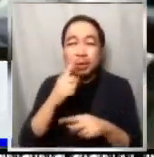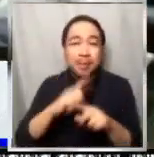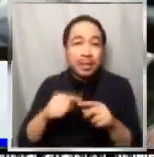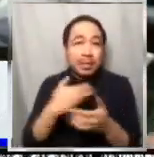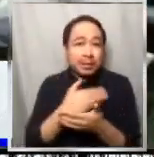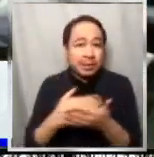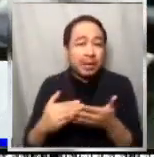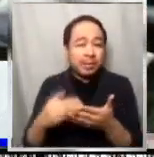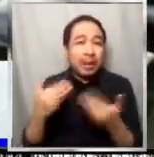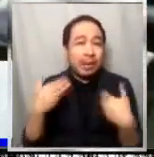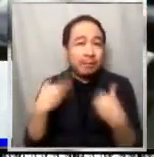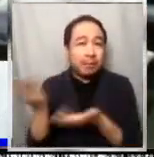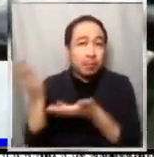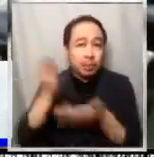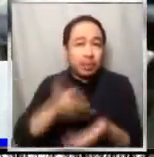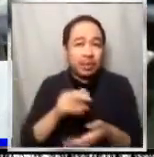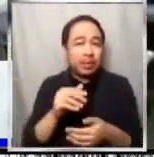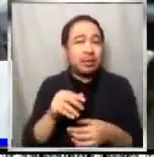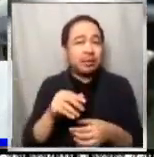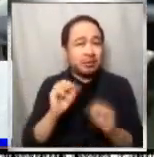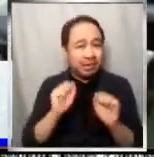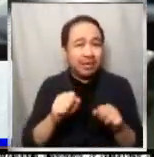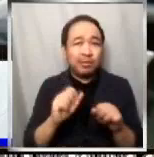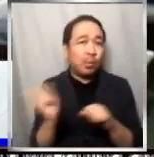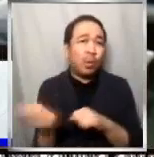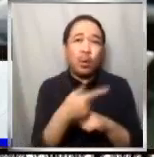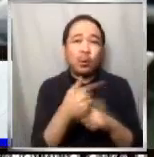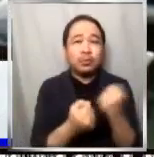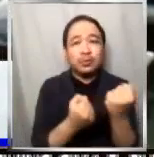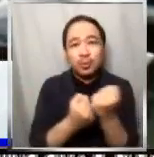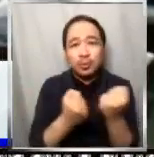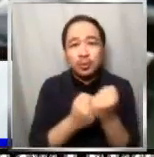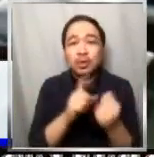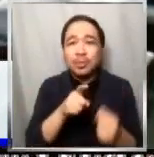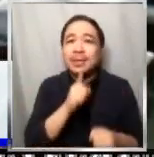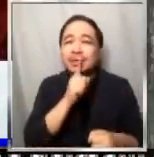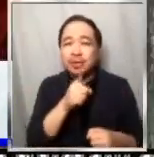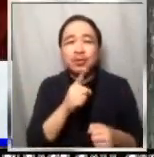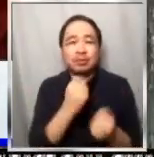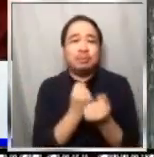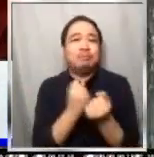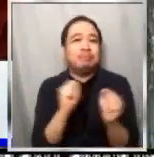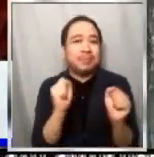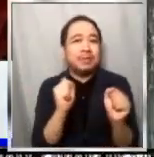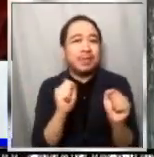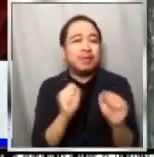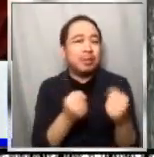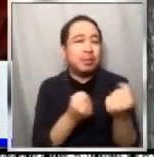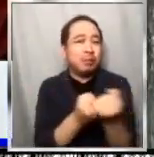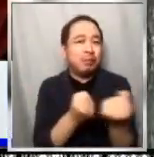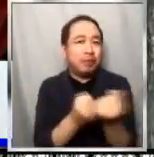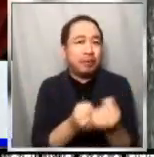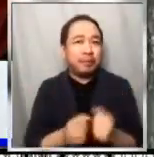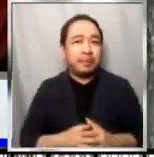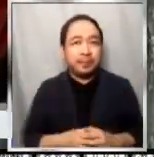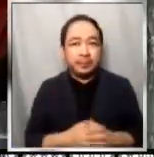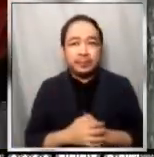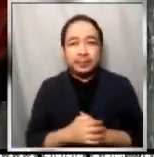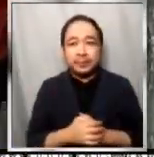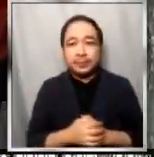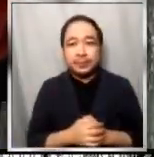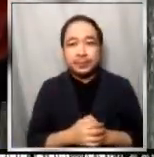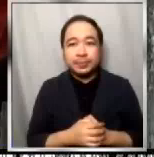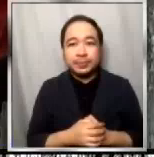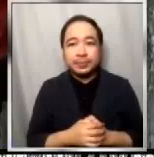lahat sila. Kasi po, para po mas sigurado sila na maanuhan. Marisol Abdurrahman,